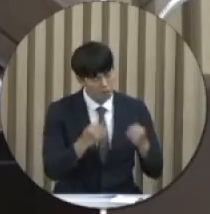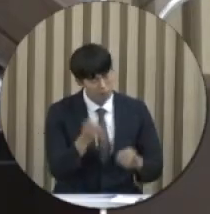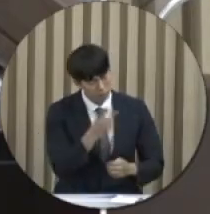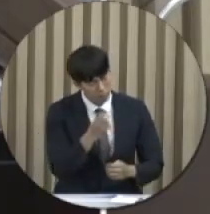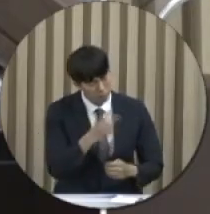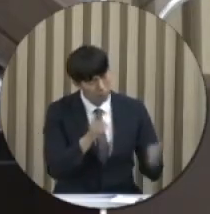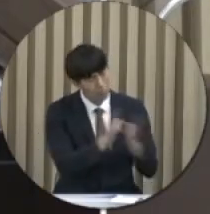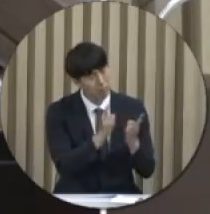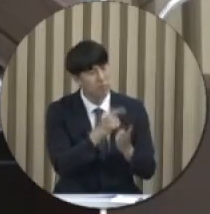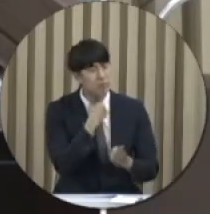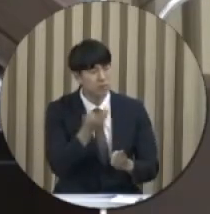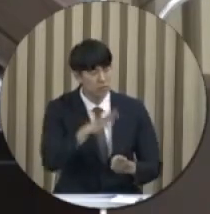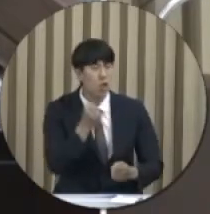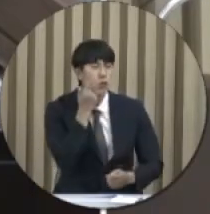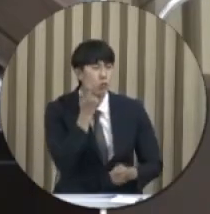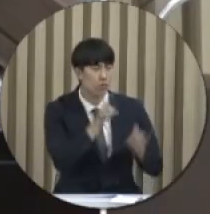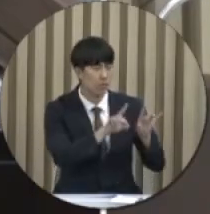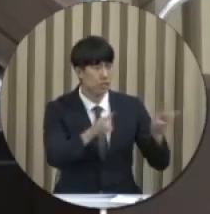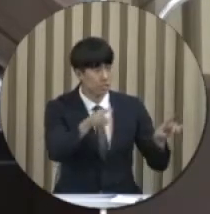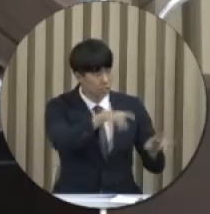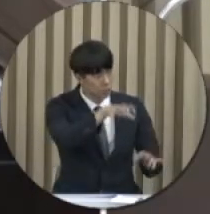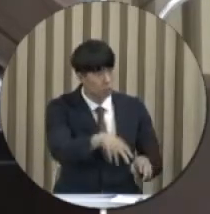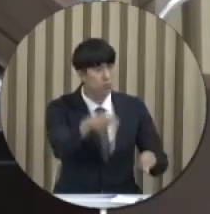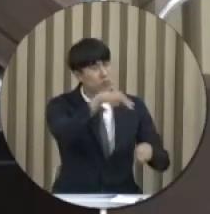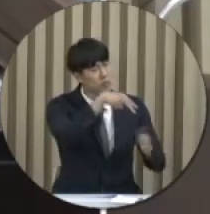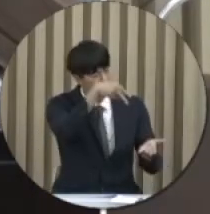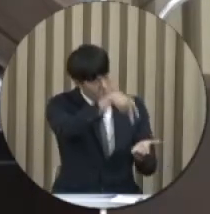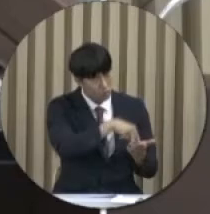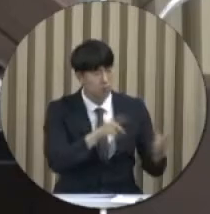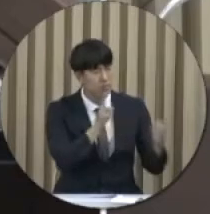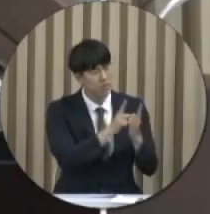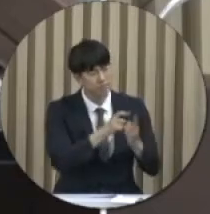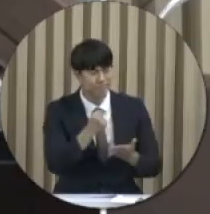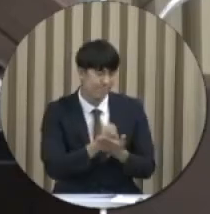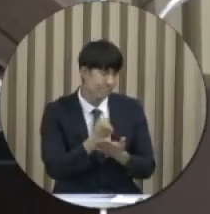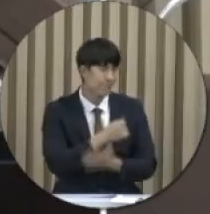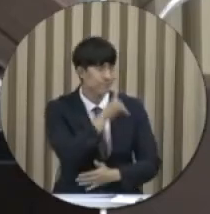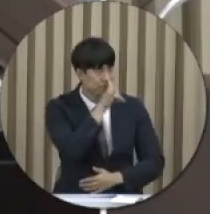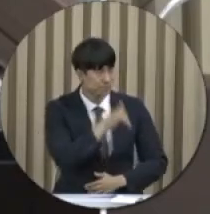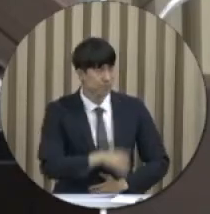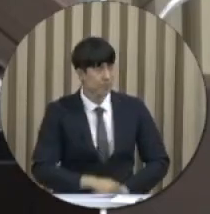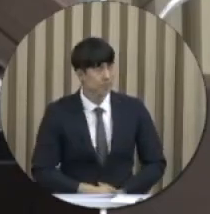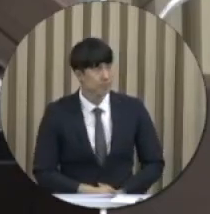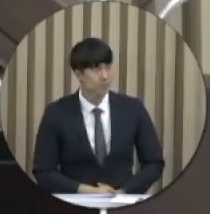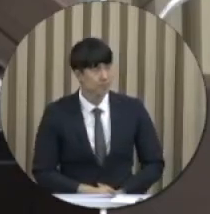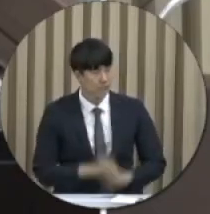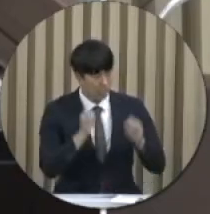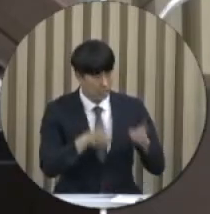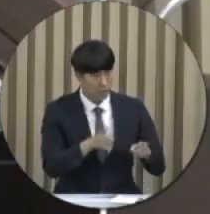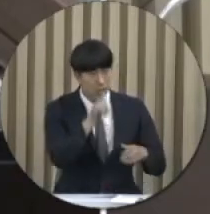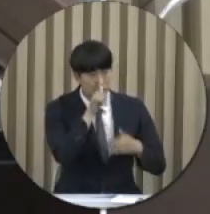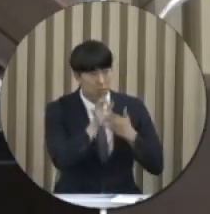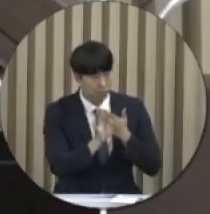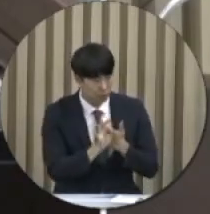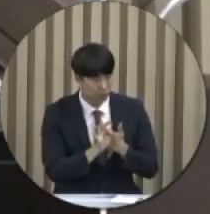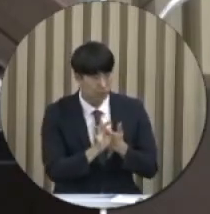좋겠는데요. 6개월마다 이 자리에서 한 번씩 뵙는 것 같아서 좀 아쉽기도 하고, 예, 기회가